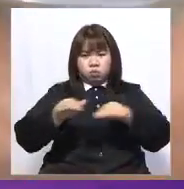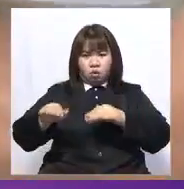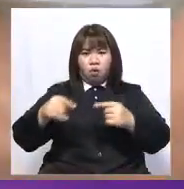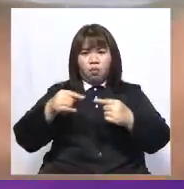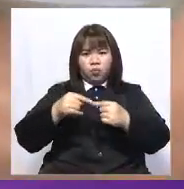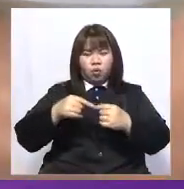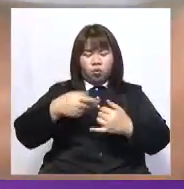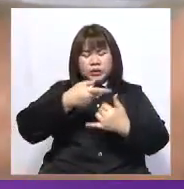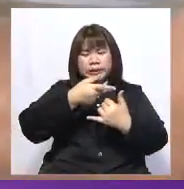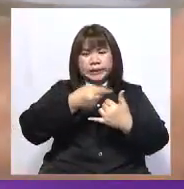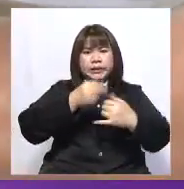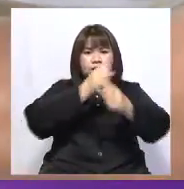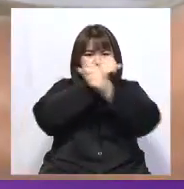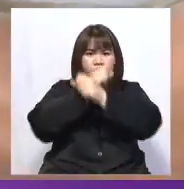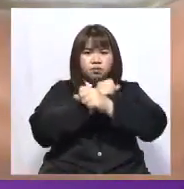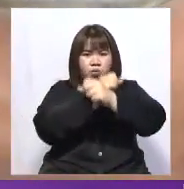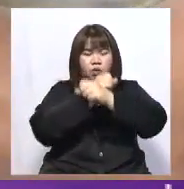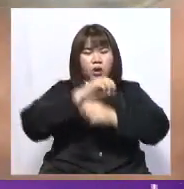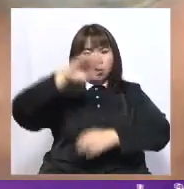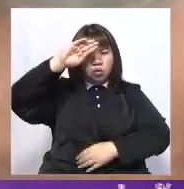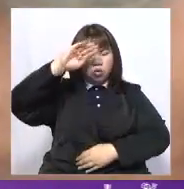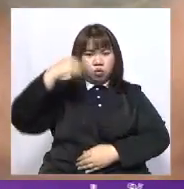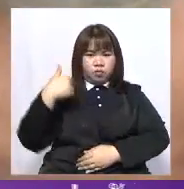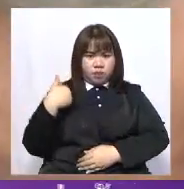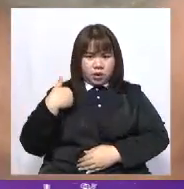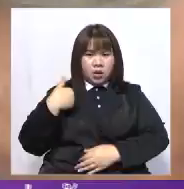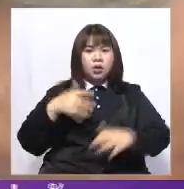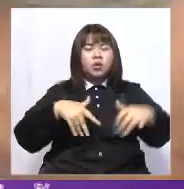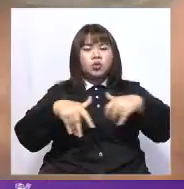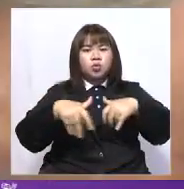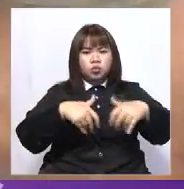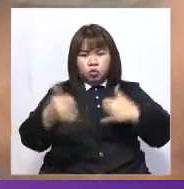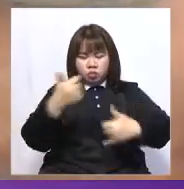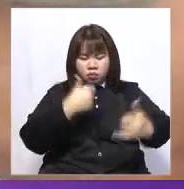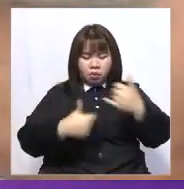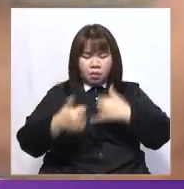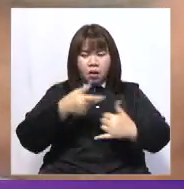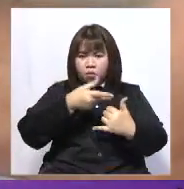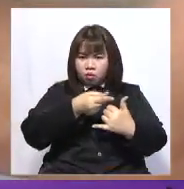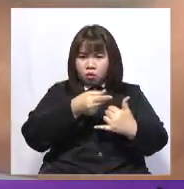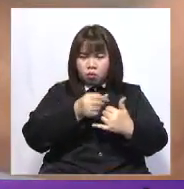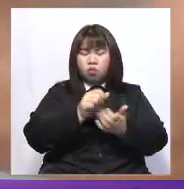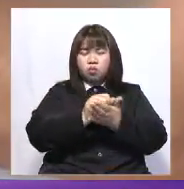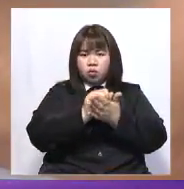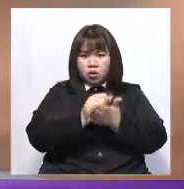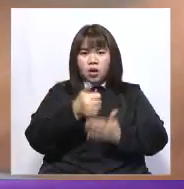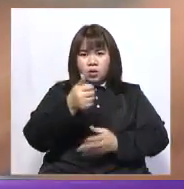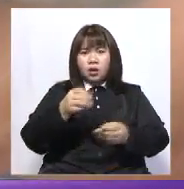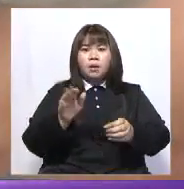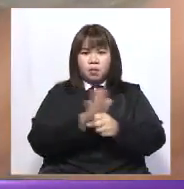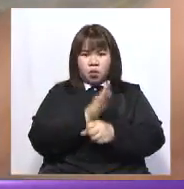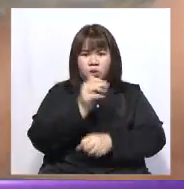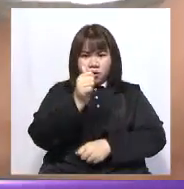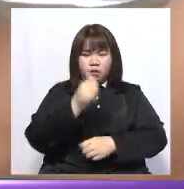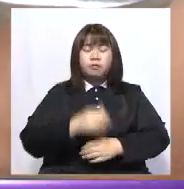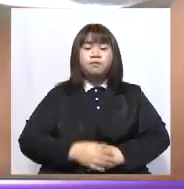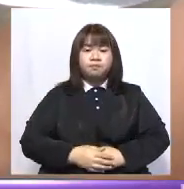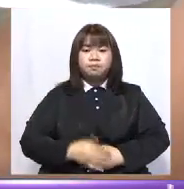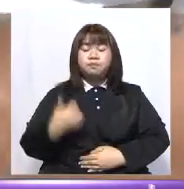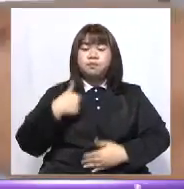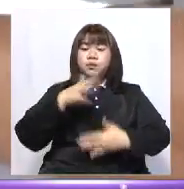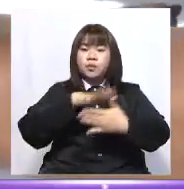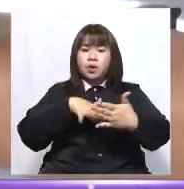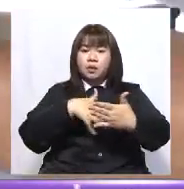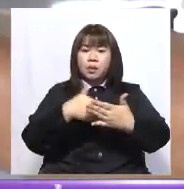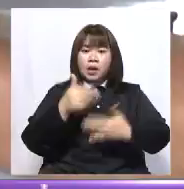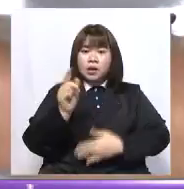คซีนป้องกันโรคพิษสุนัขบ้าเพื่อให้เพียงพอต่อประชาชนที่มารับการบริการฉีดวัคซีนป้องกันโรคดังกล่าวและมาตรการที่สำคัญใน